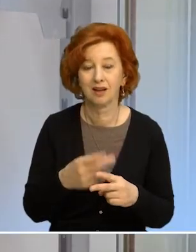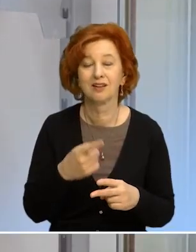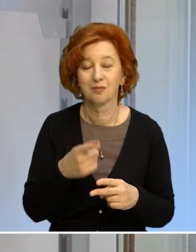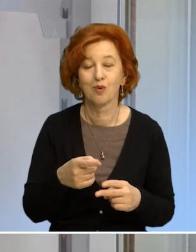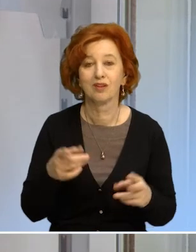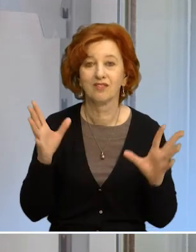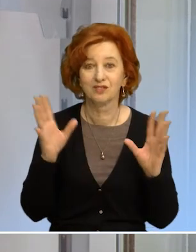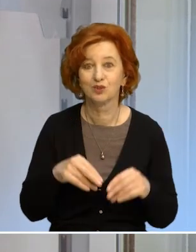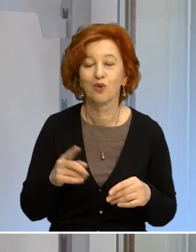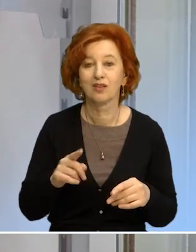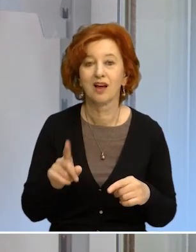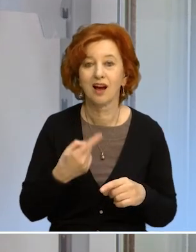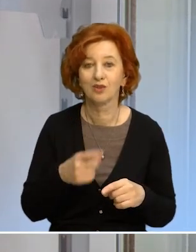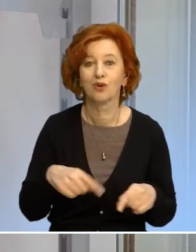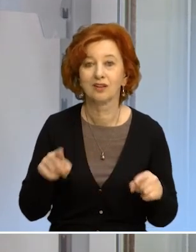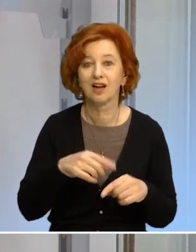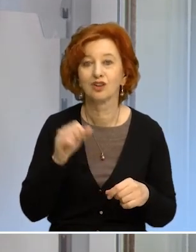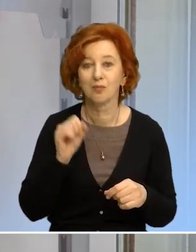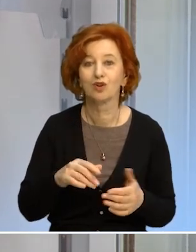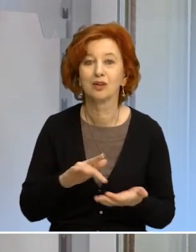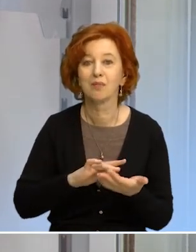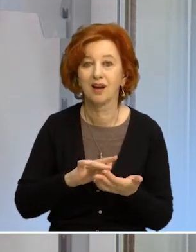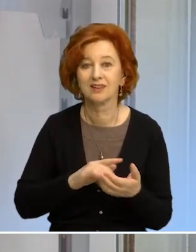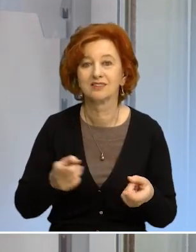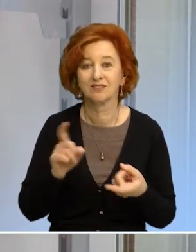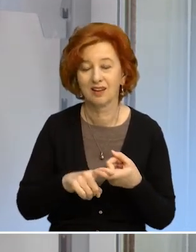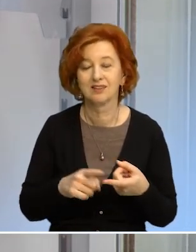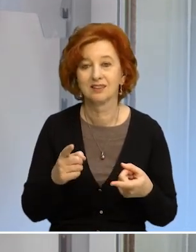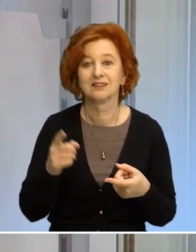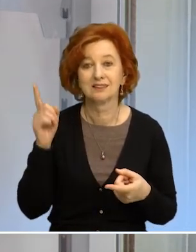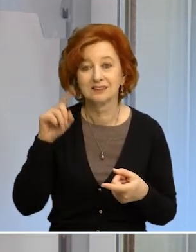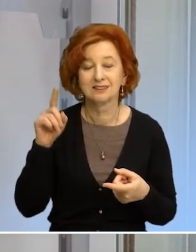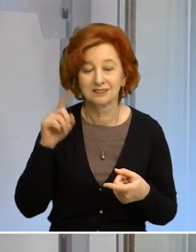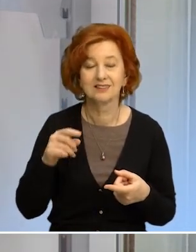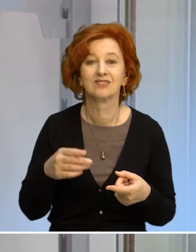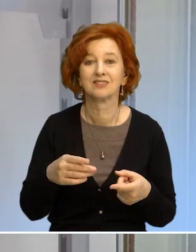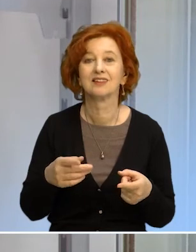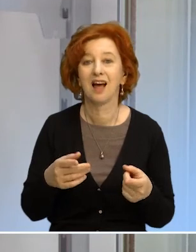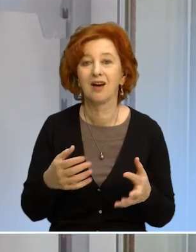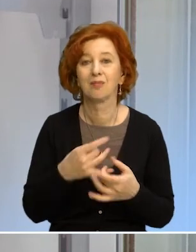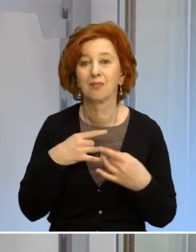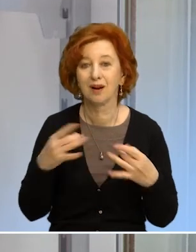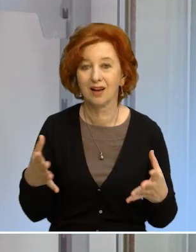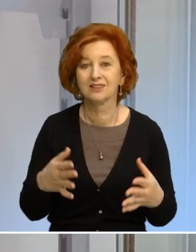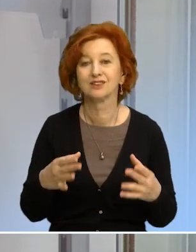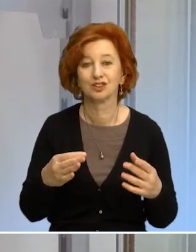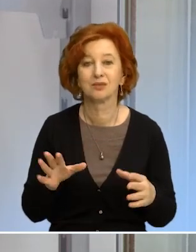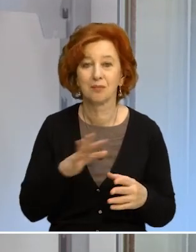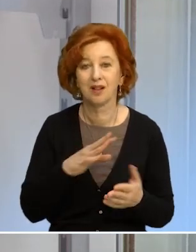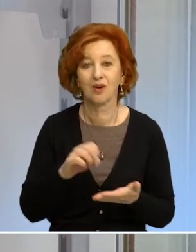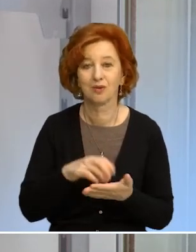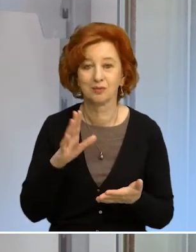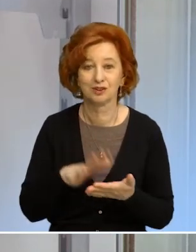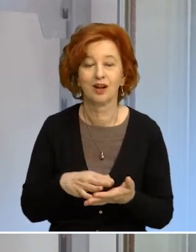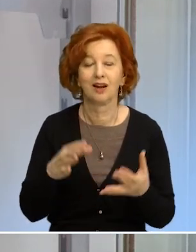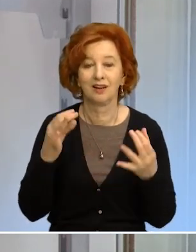в принципе, те же традиционные, на которых также можно погадать, связанные со святочными гаданиями. И вот такую красивую подачу это можно было...